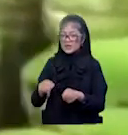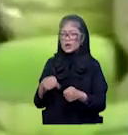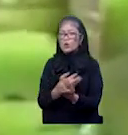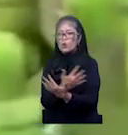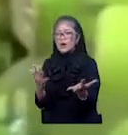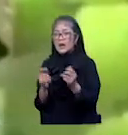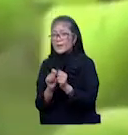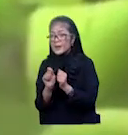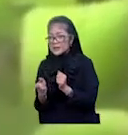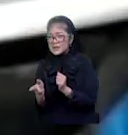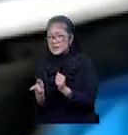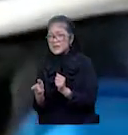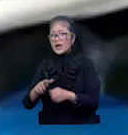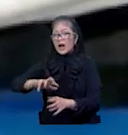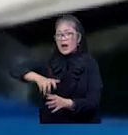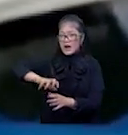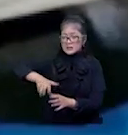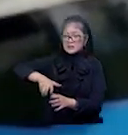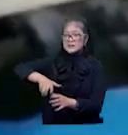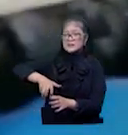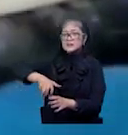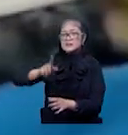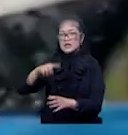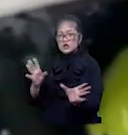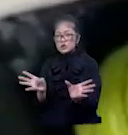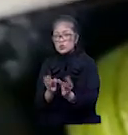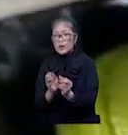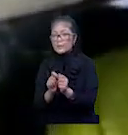gas subsidi 3 kg tidak diberi batasan jumlah